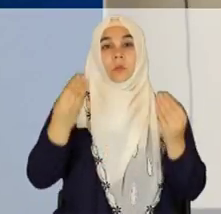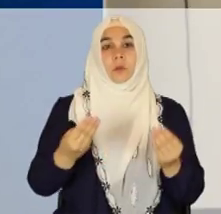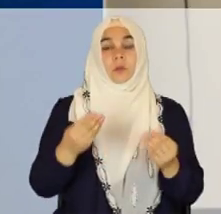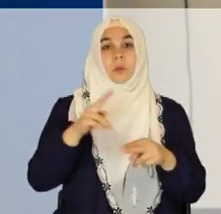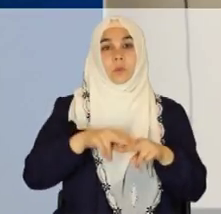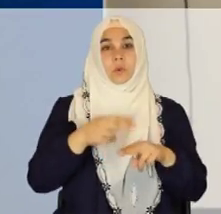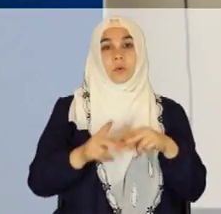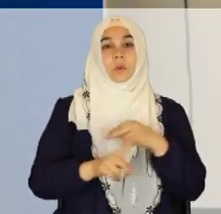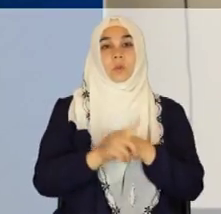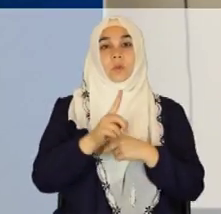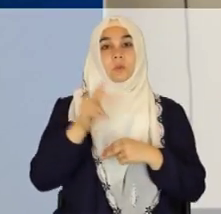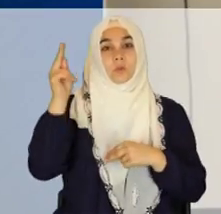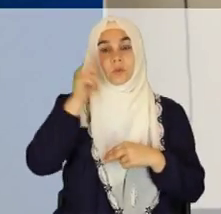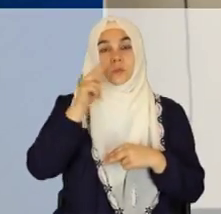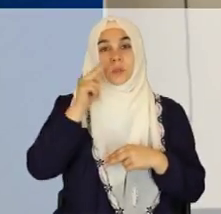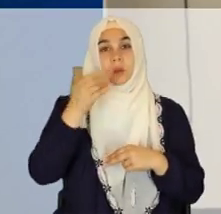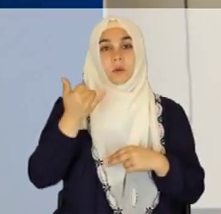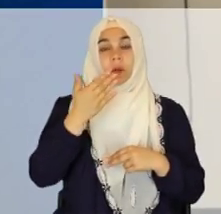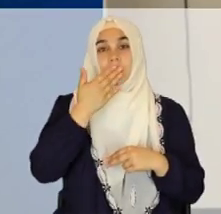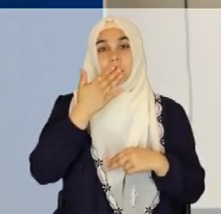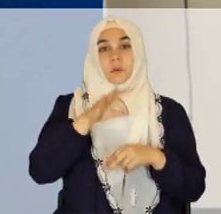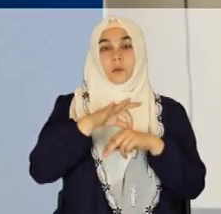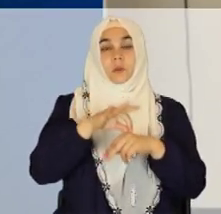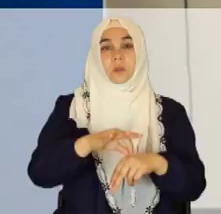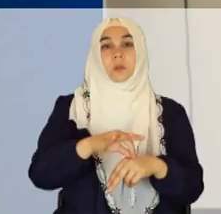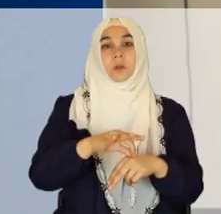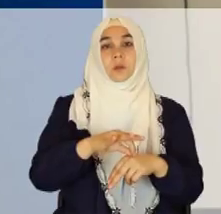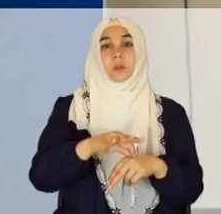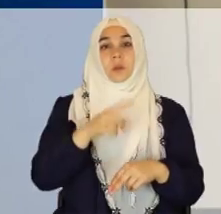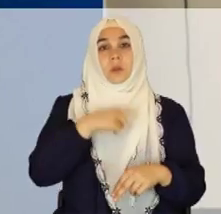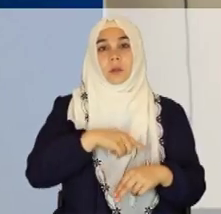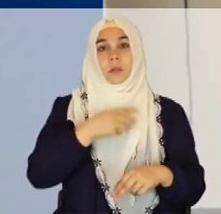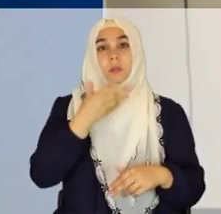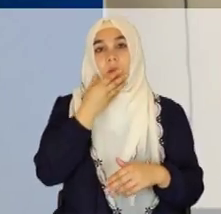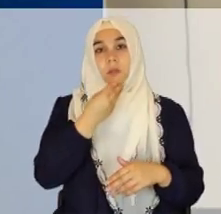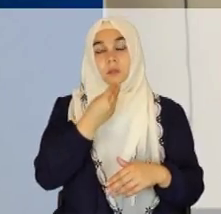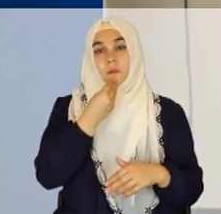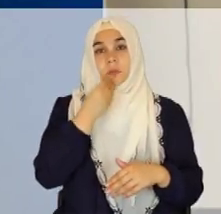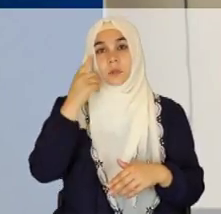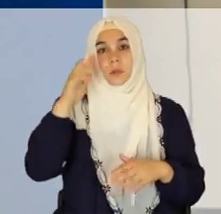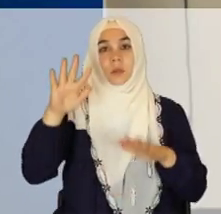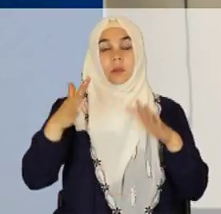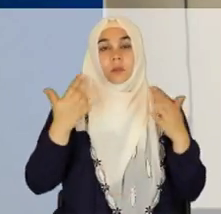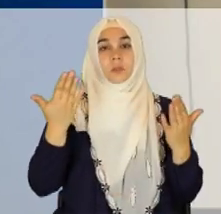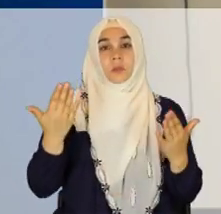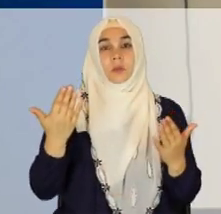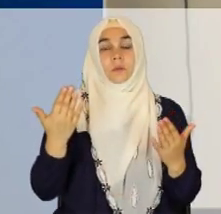Va bu darslarni Ramazon oyi axloqni